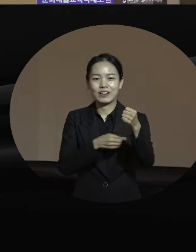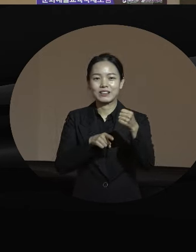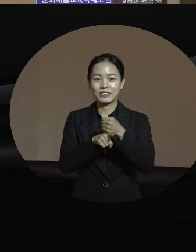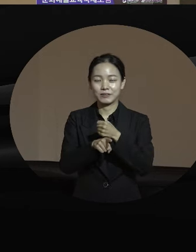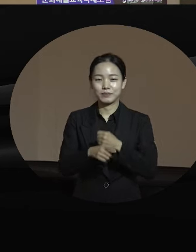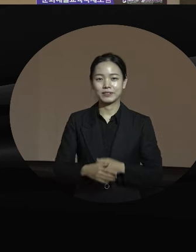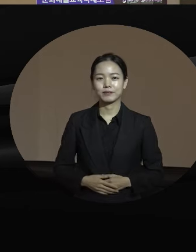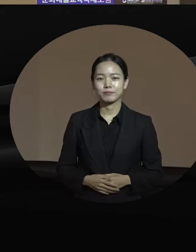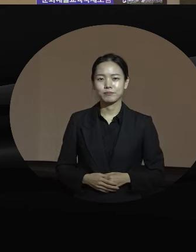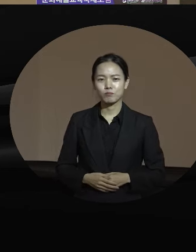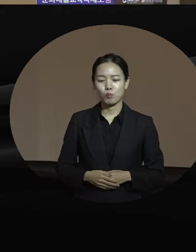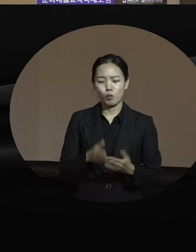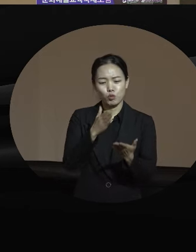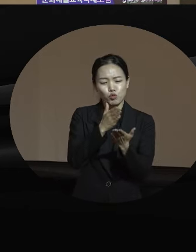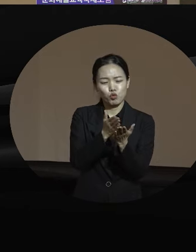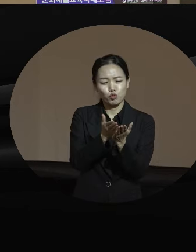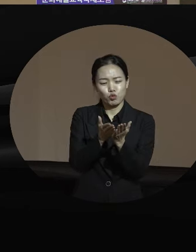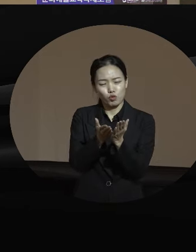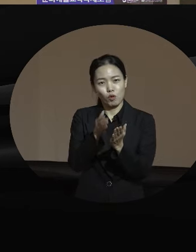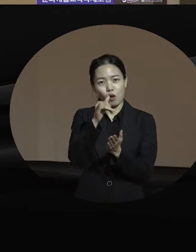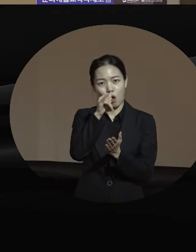접근성에는 여러 가지 유형들이 있는데요.